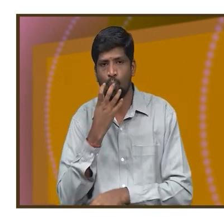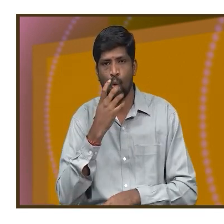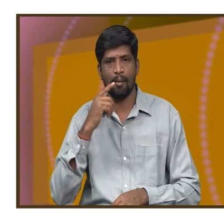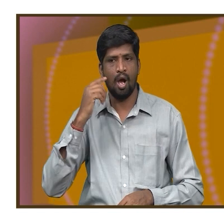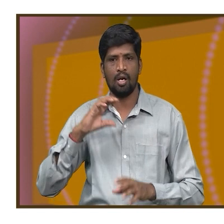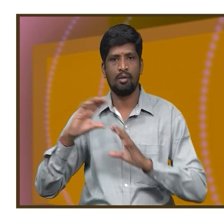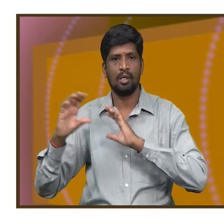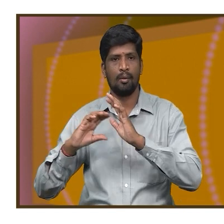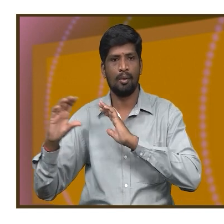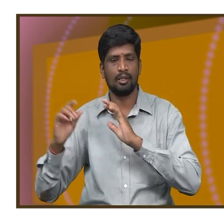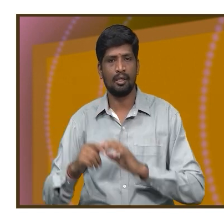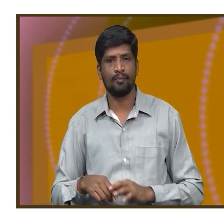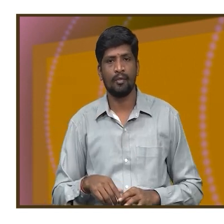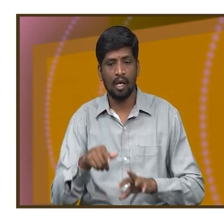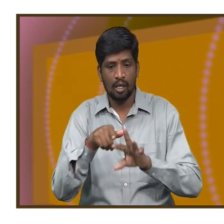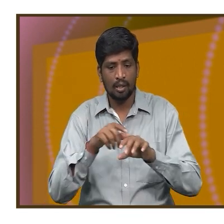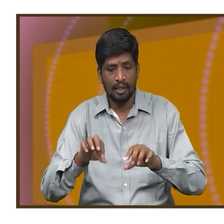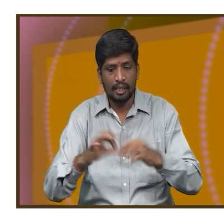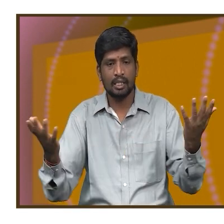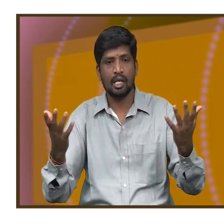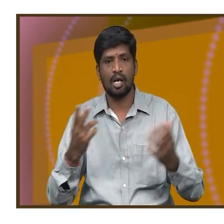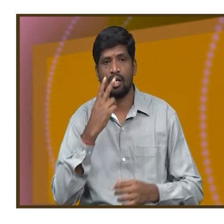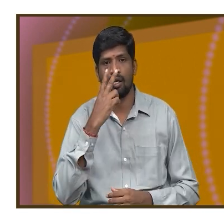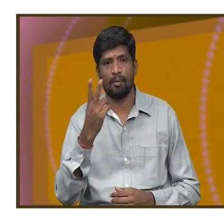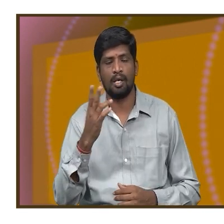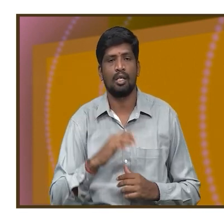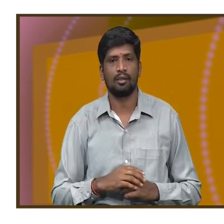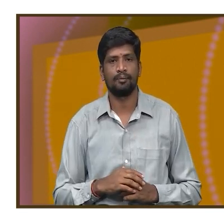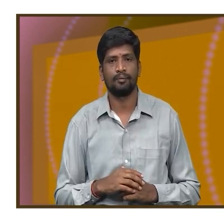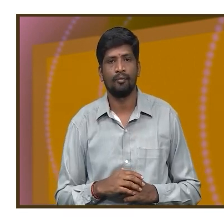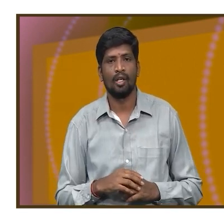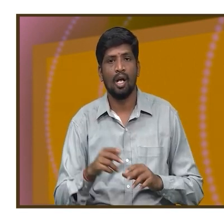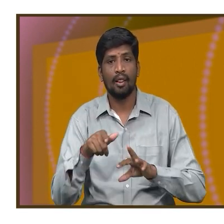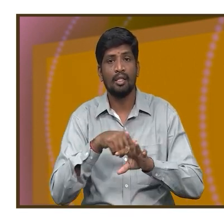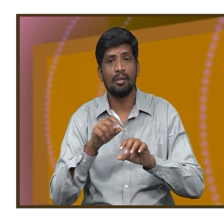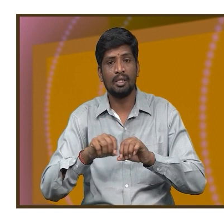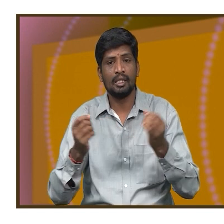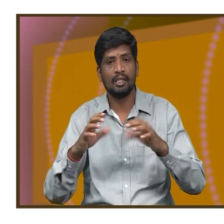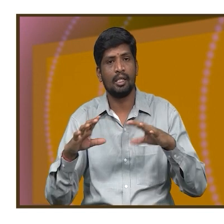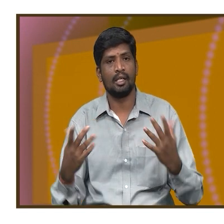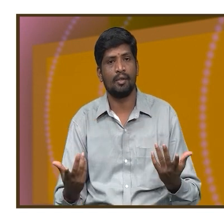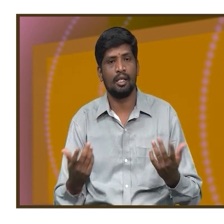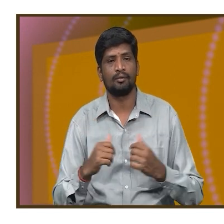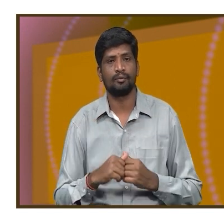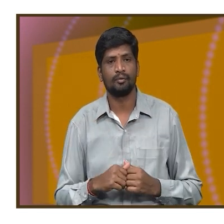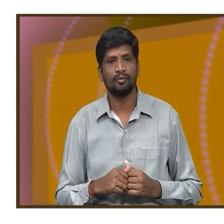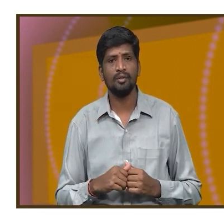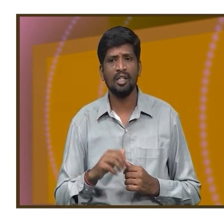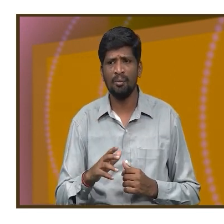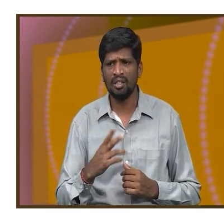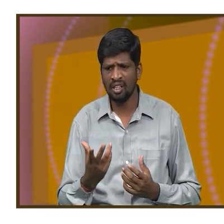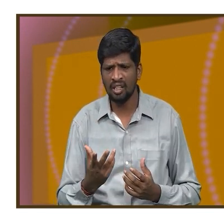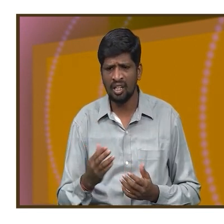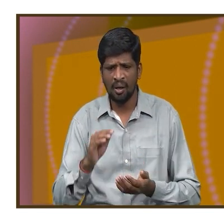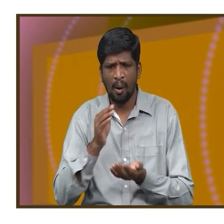காலனி கிழிந்திருக்கிறதா என்று என்ன செய்கிறார் பார்க்கிறார். உடனே பார்க்கிறார், அந்த காலனியை வந்து கிழியவில்லை. உடனே அவருக்கு ஒரு அதிர்ச்சி,